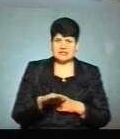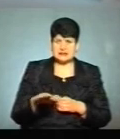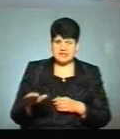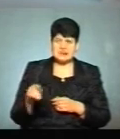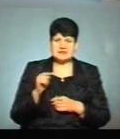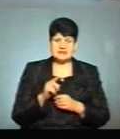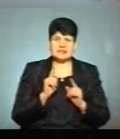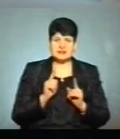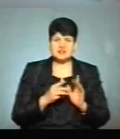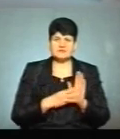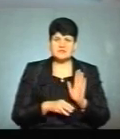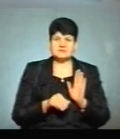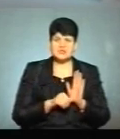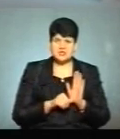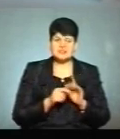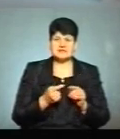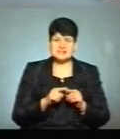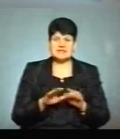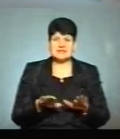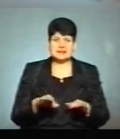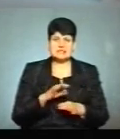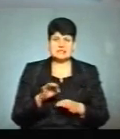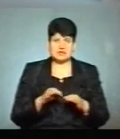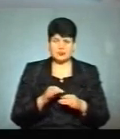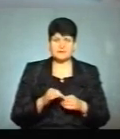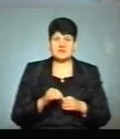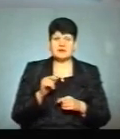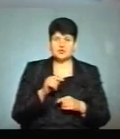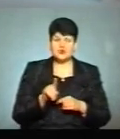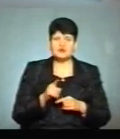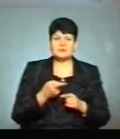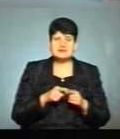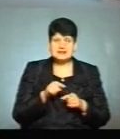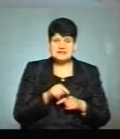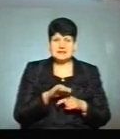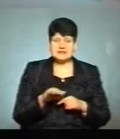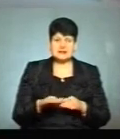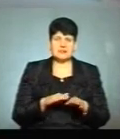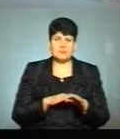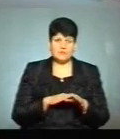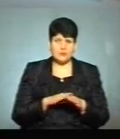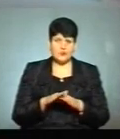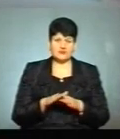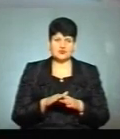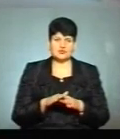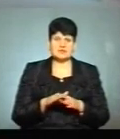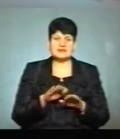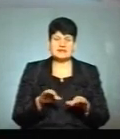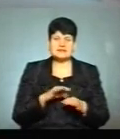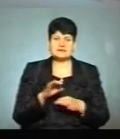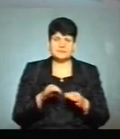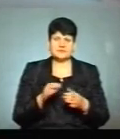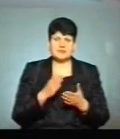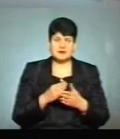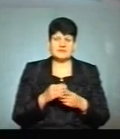з них лише 86 – це діти-сироти. Сьогодні для того, щоб ці діти повністю старші, ті діти-сироти,